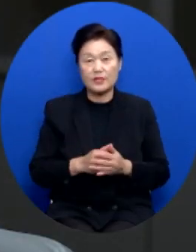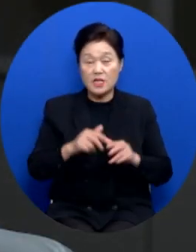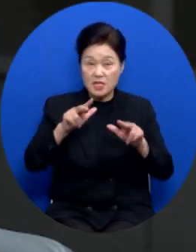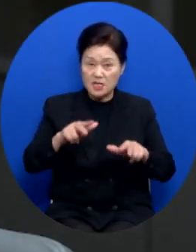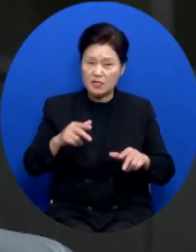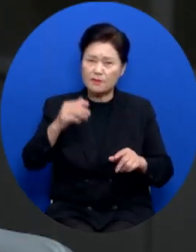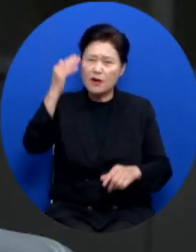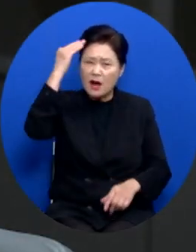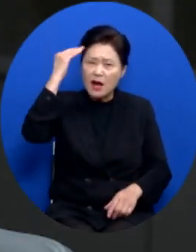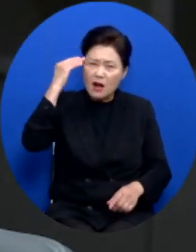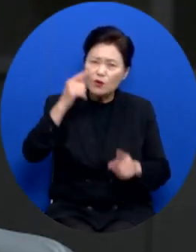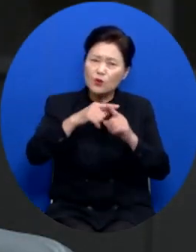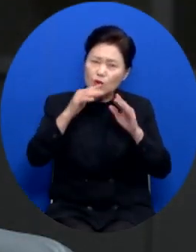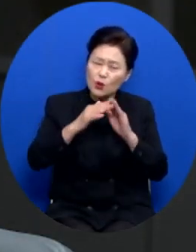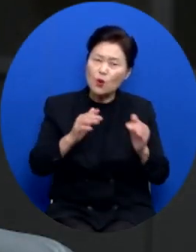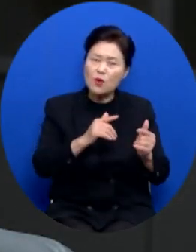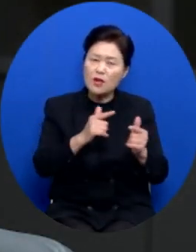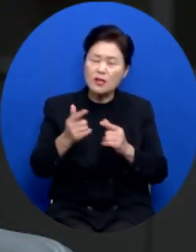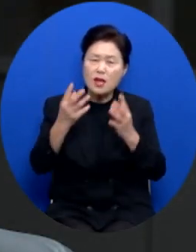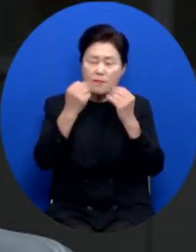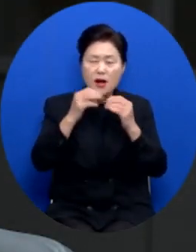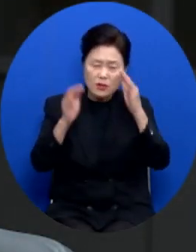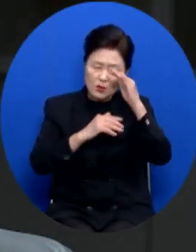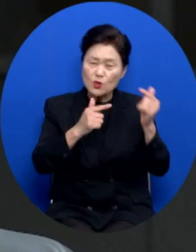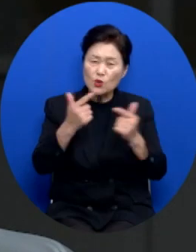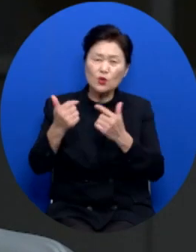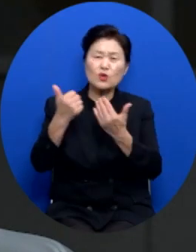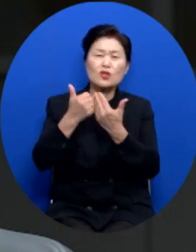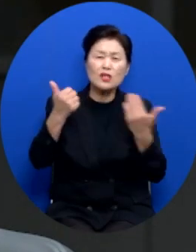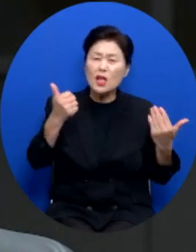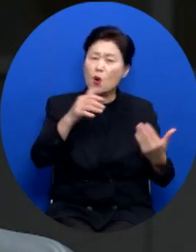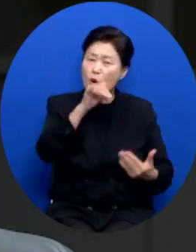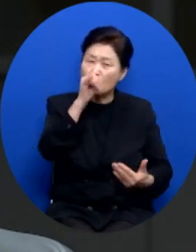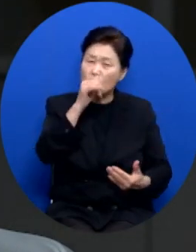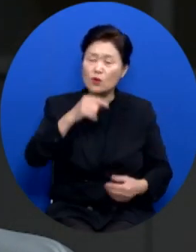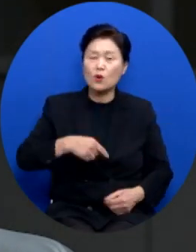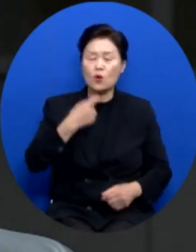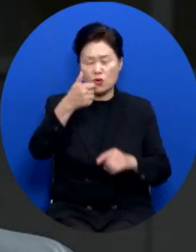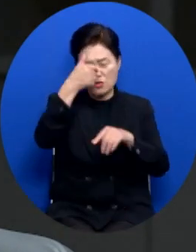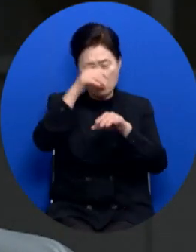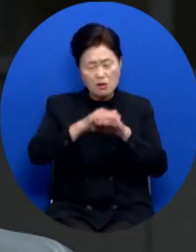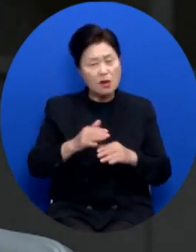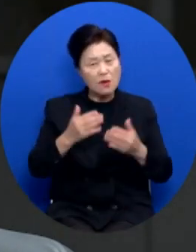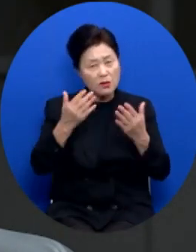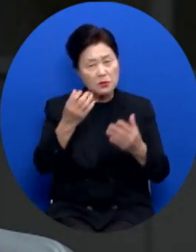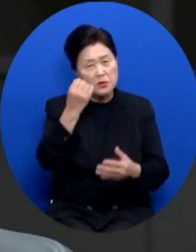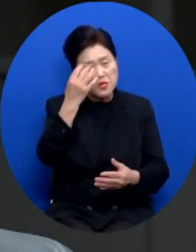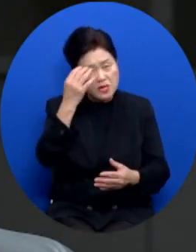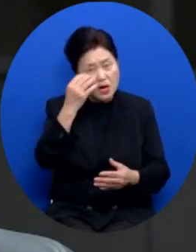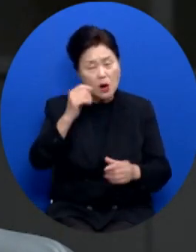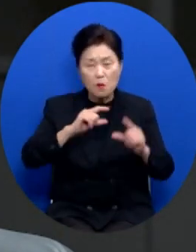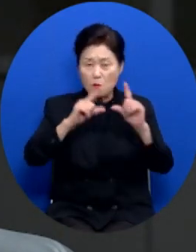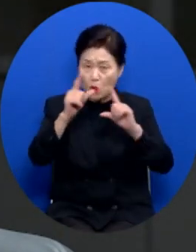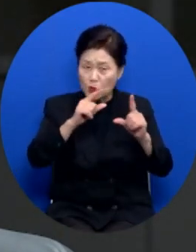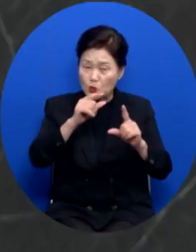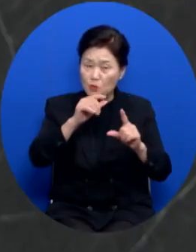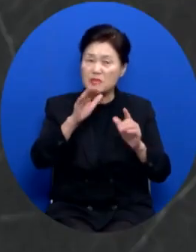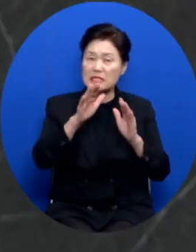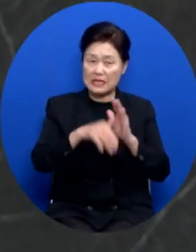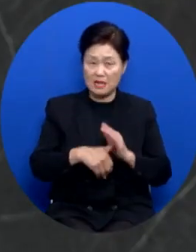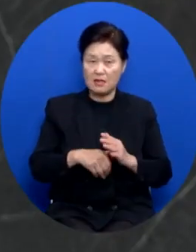교회가 많은 성도들이 이탈 현상이 일어나고 혼자 예배드리는 기한 현상들이 일어나고 있는이